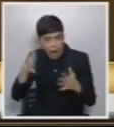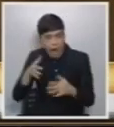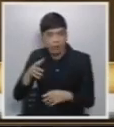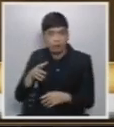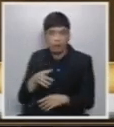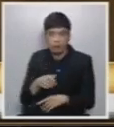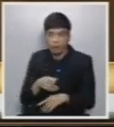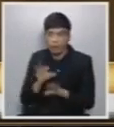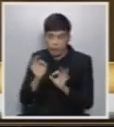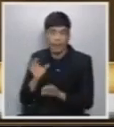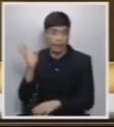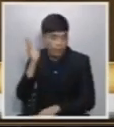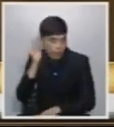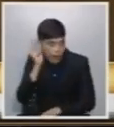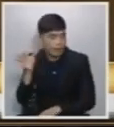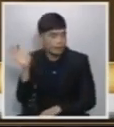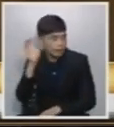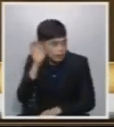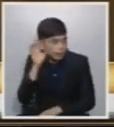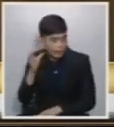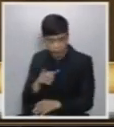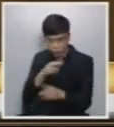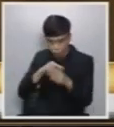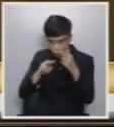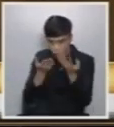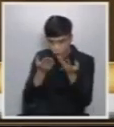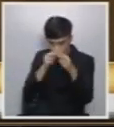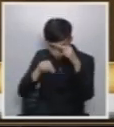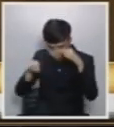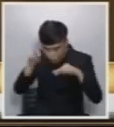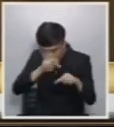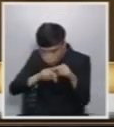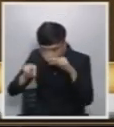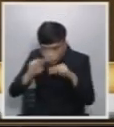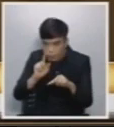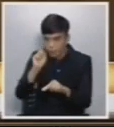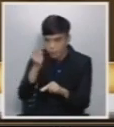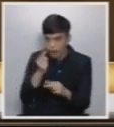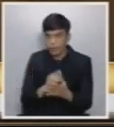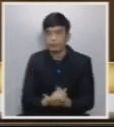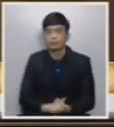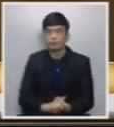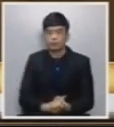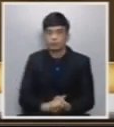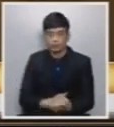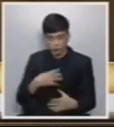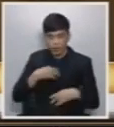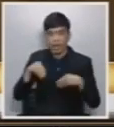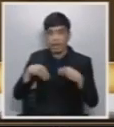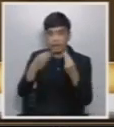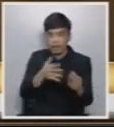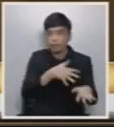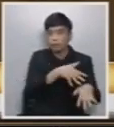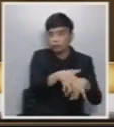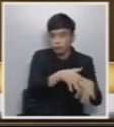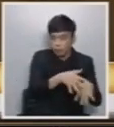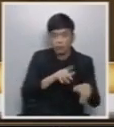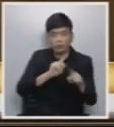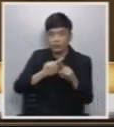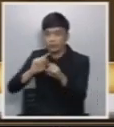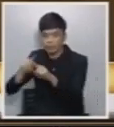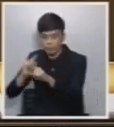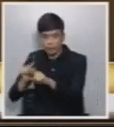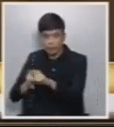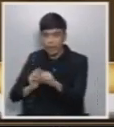ในเรื่องต่างๆเหล่านี้แต่ทั้งหมดนั้นก็ให้มีความสมดุลนะครับมีความเสมอภาคในชุมชนทุกๆส่วน